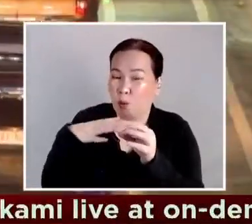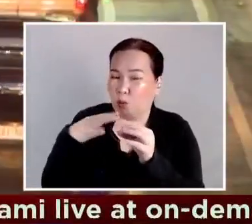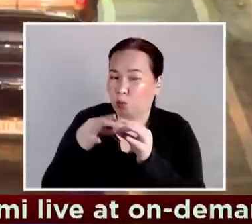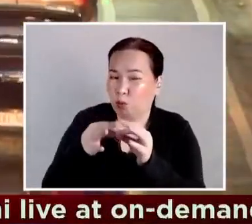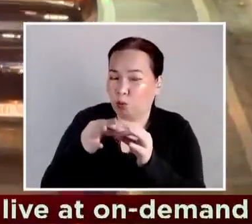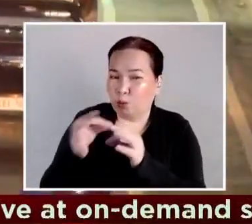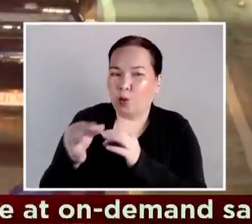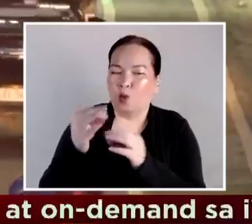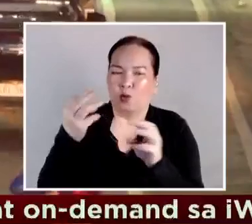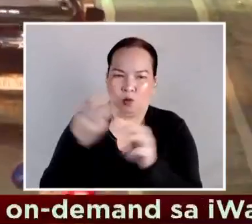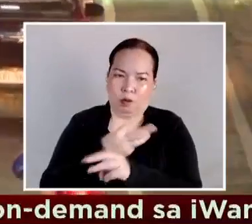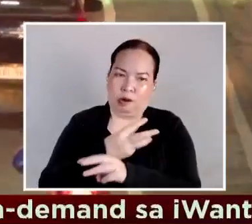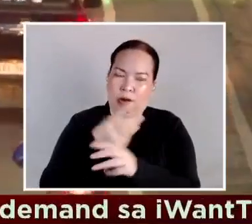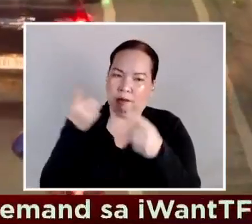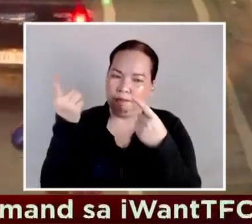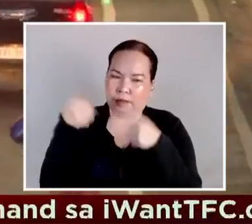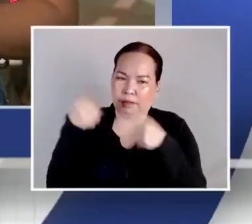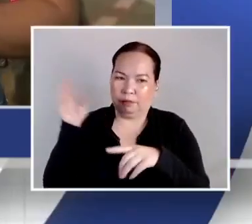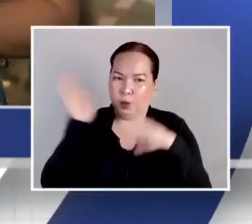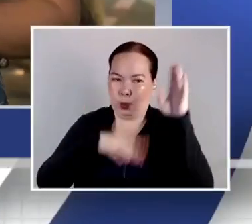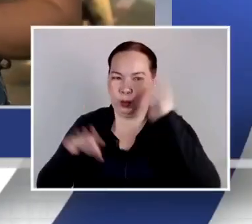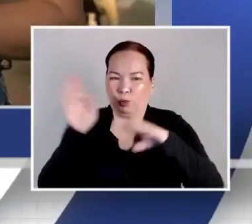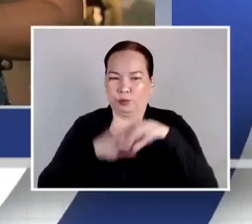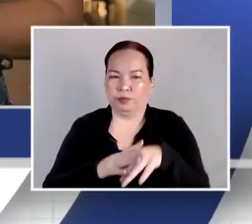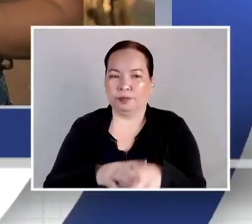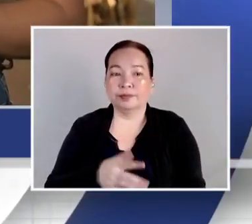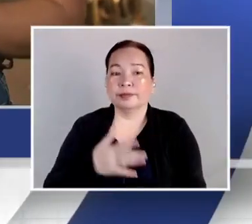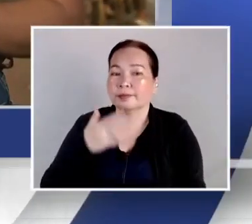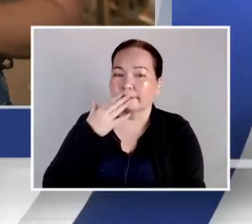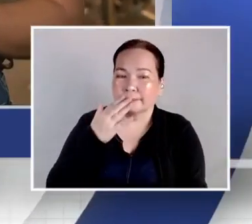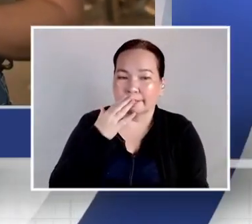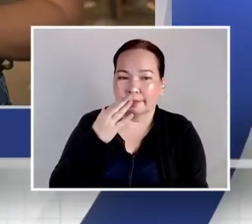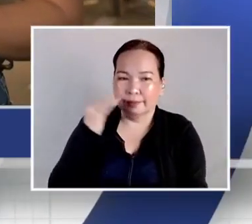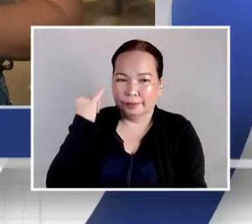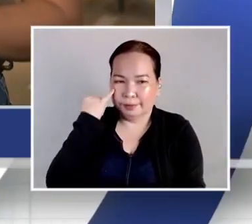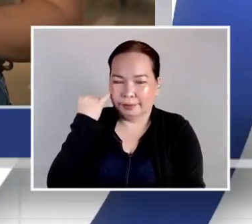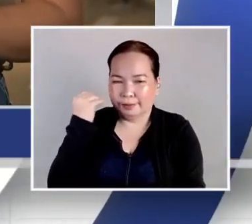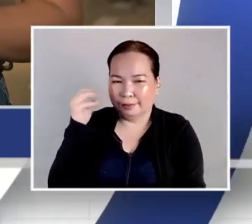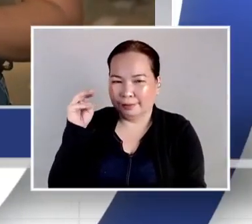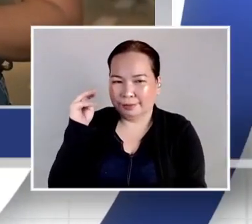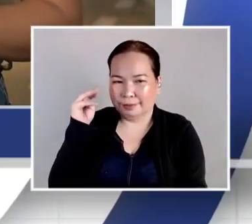mas malaking problema. Henry? Maraming salamat, Jackie Manabat.